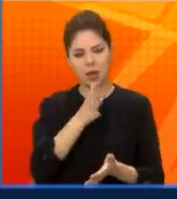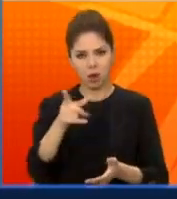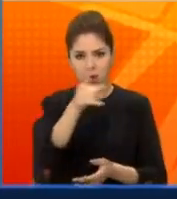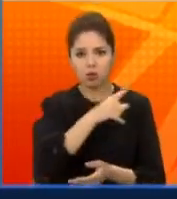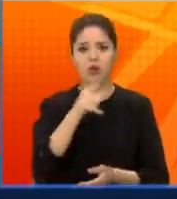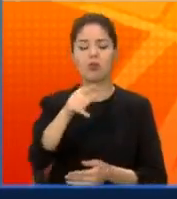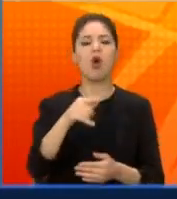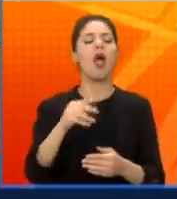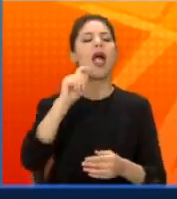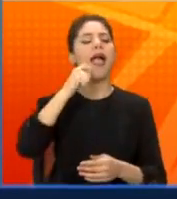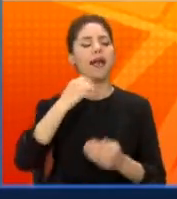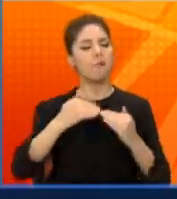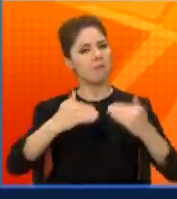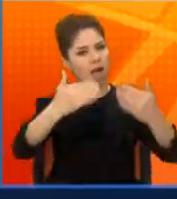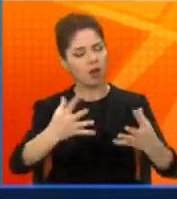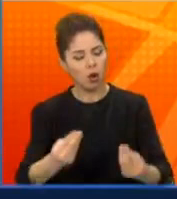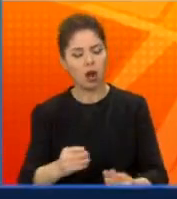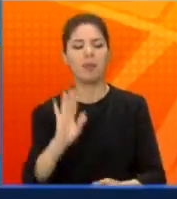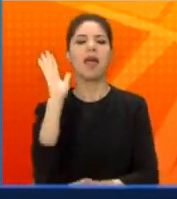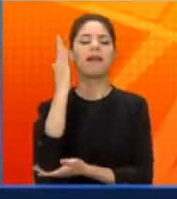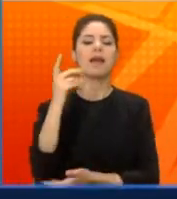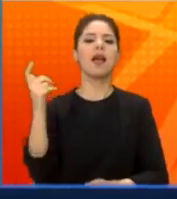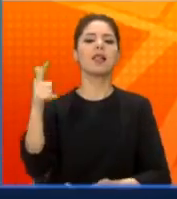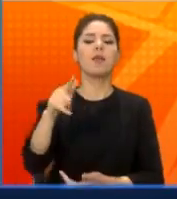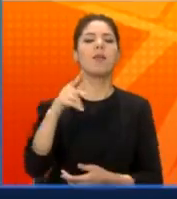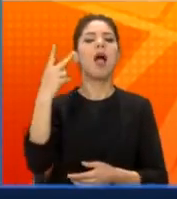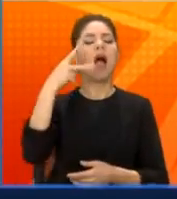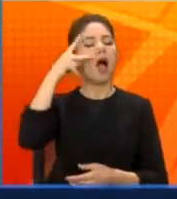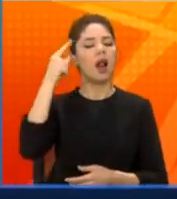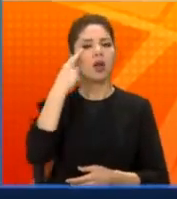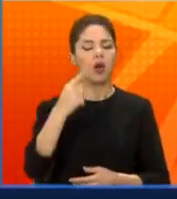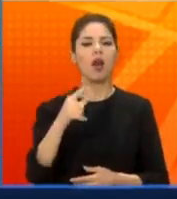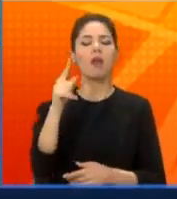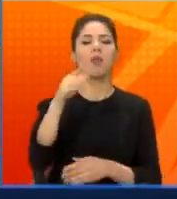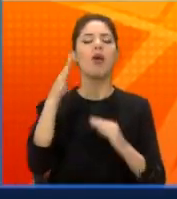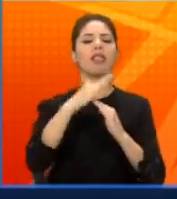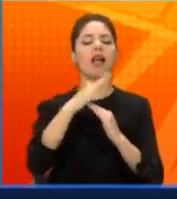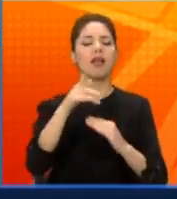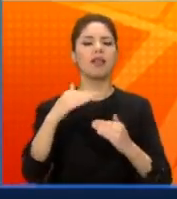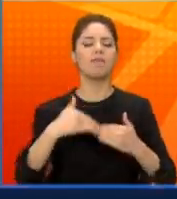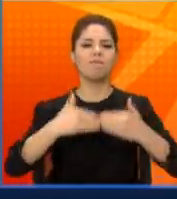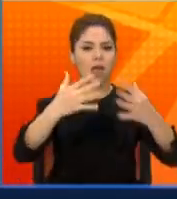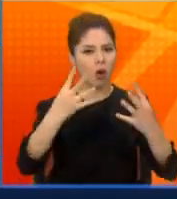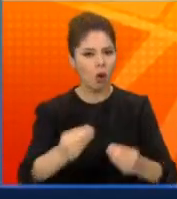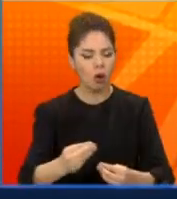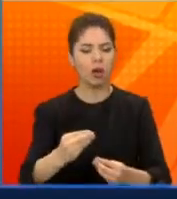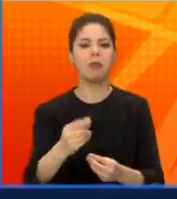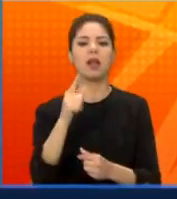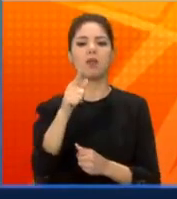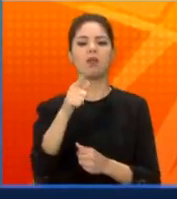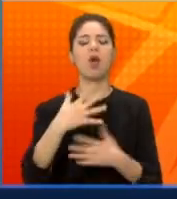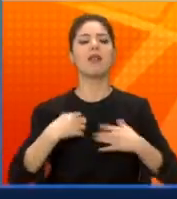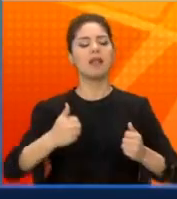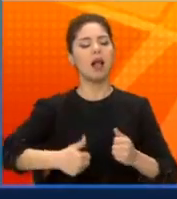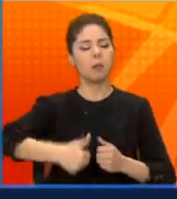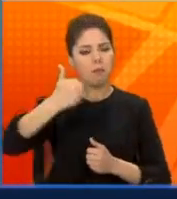Ekim'e ertelenebilir. Kasım ve Nisan ayındaki birer haftalık ara tatiller kaldırılabilir. Sömestr tatili bir hafta indirilebilir. Sağlık Bakanlığımız